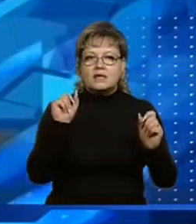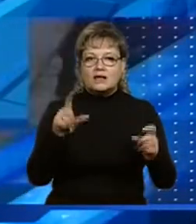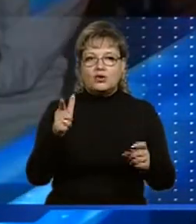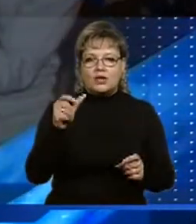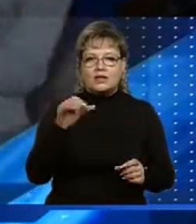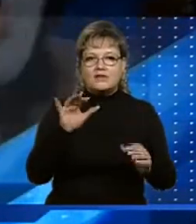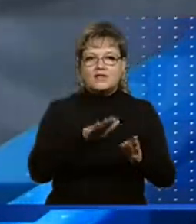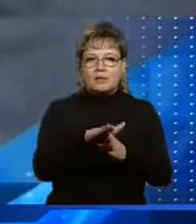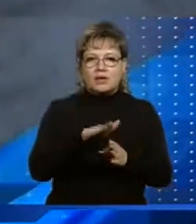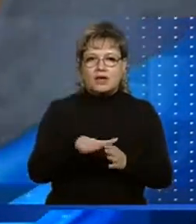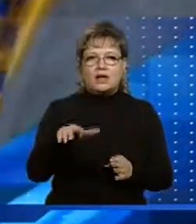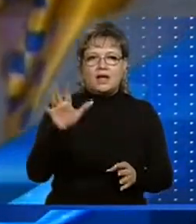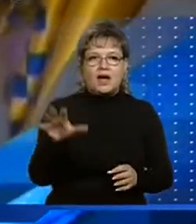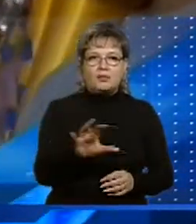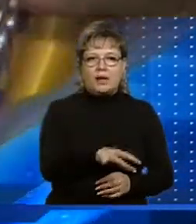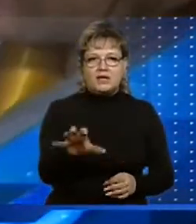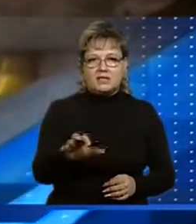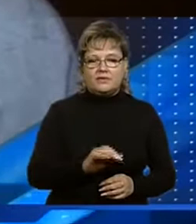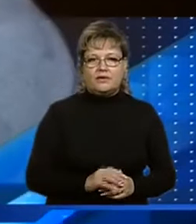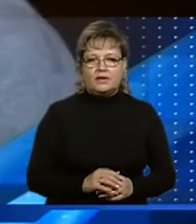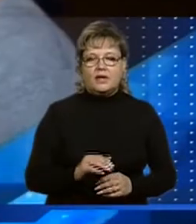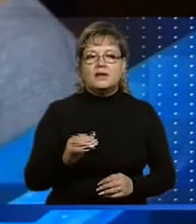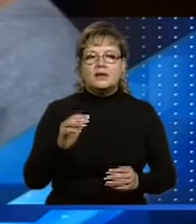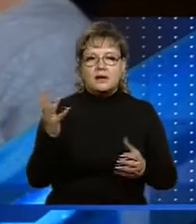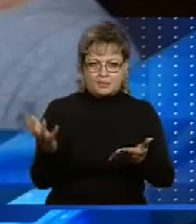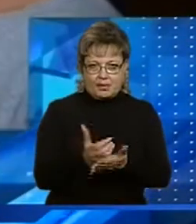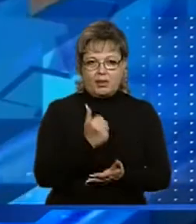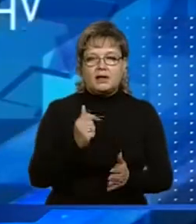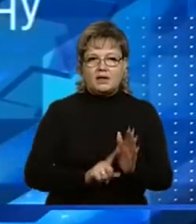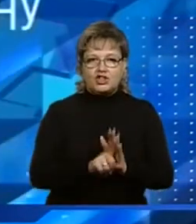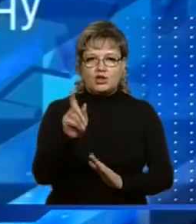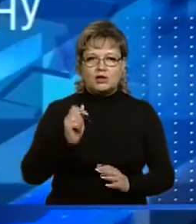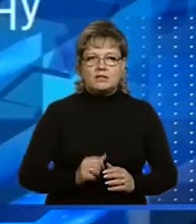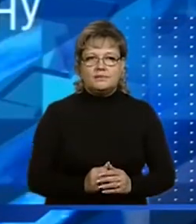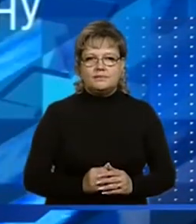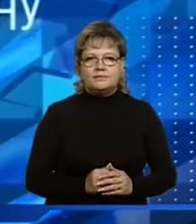Золотой хет-трик в исполнении донских гандболисток. С победой все началось.